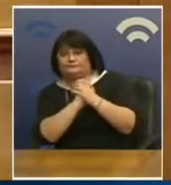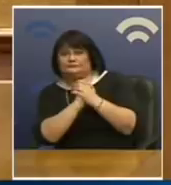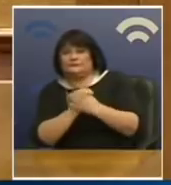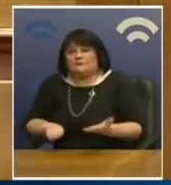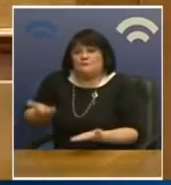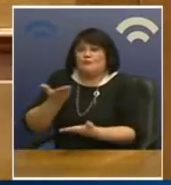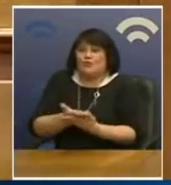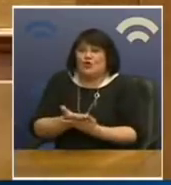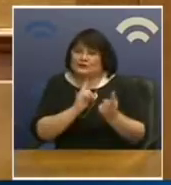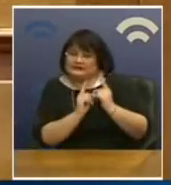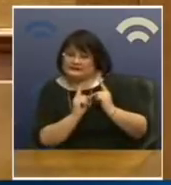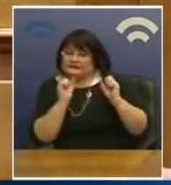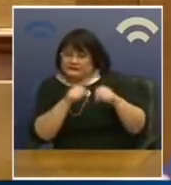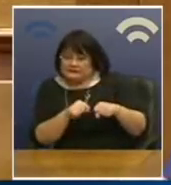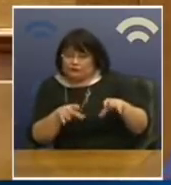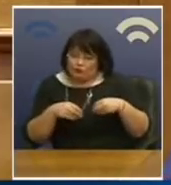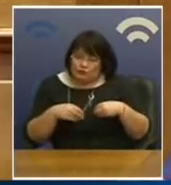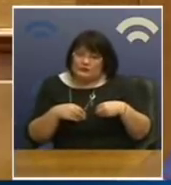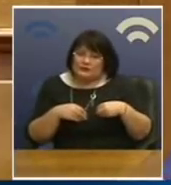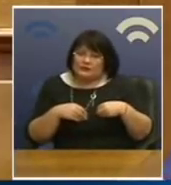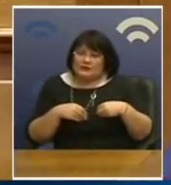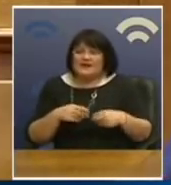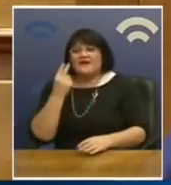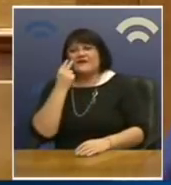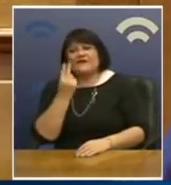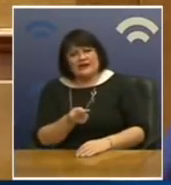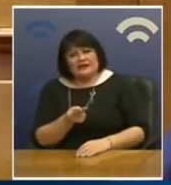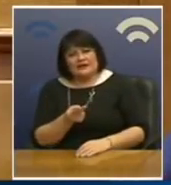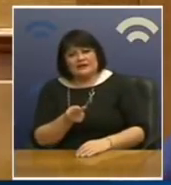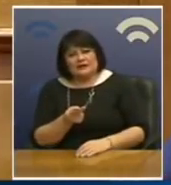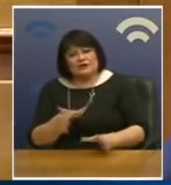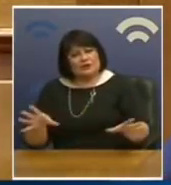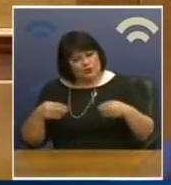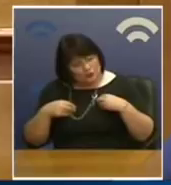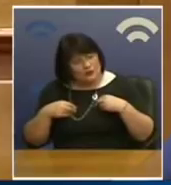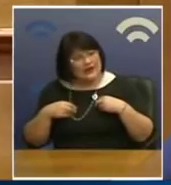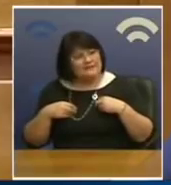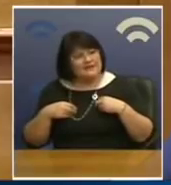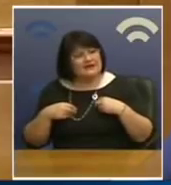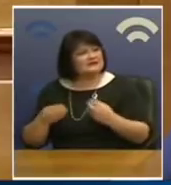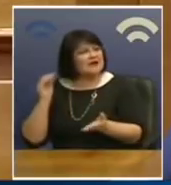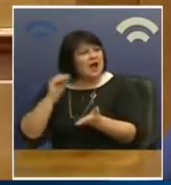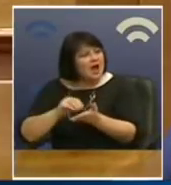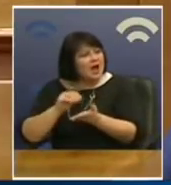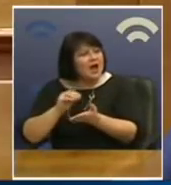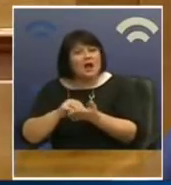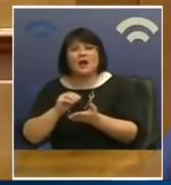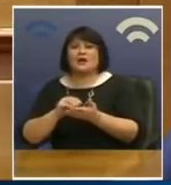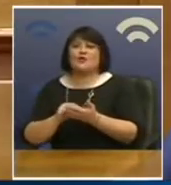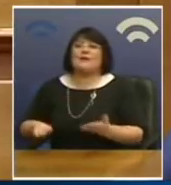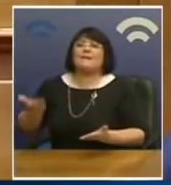πρότασή μας φαίνεται άλλωστε και από το γεγονός ότι υιοθετήσαμε ακόμη και προτάσεις που είχε κάνει